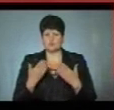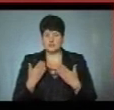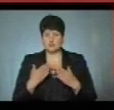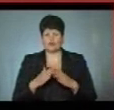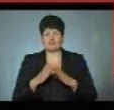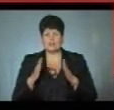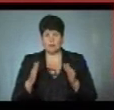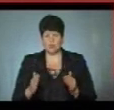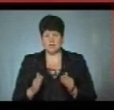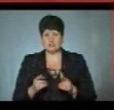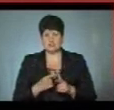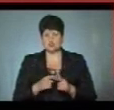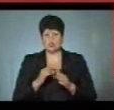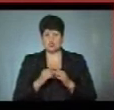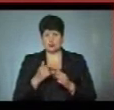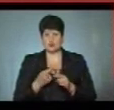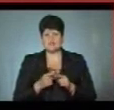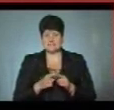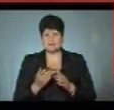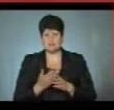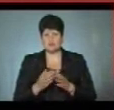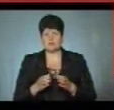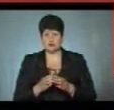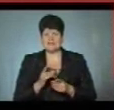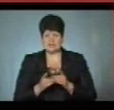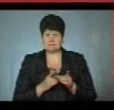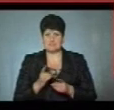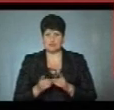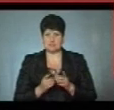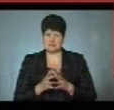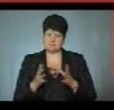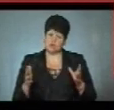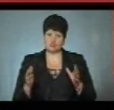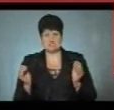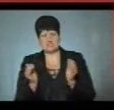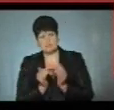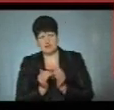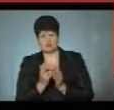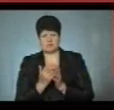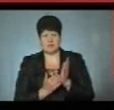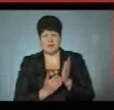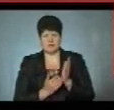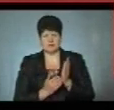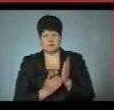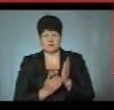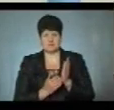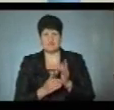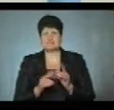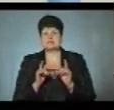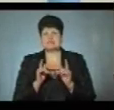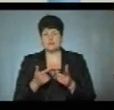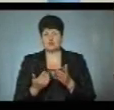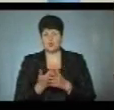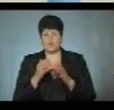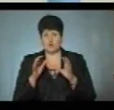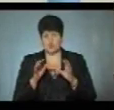табори. Чи з кожним роком ці пільгові категорії змінюються, збільшуються, зменшується їхній перелік? Що додалися? Згідно нового